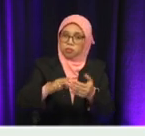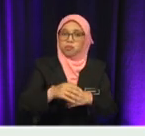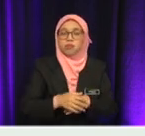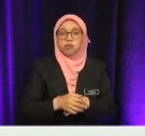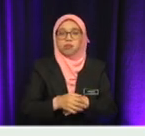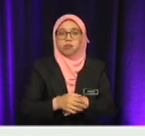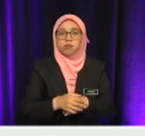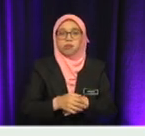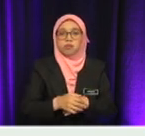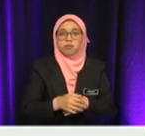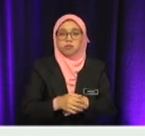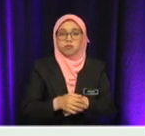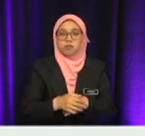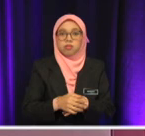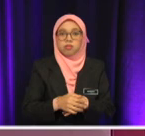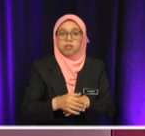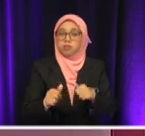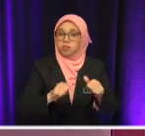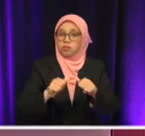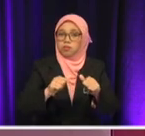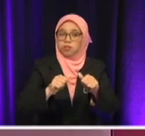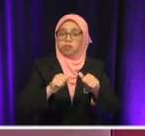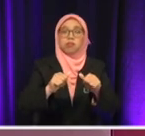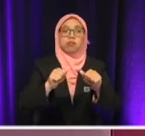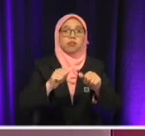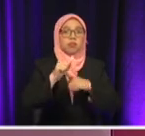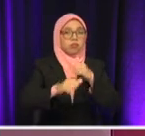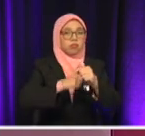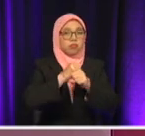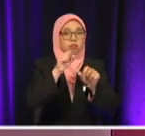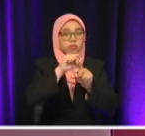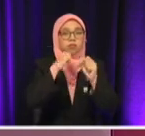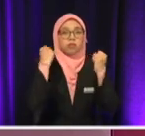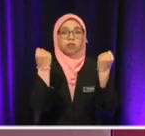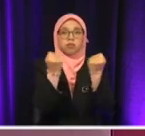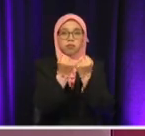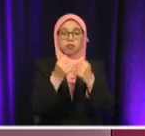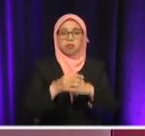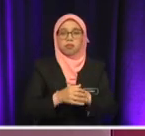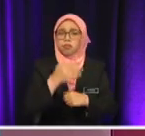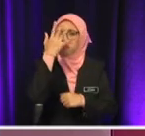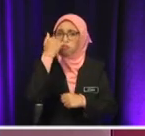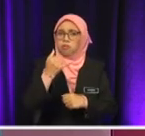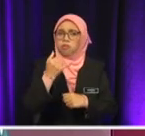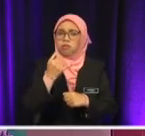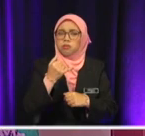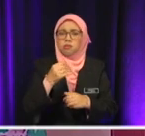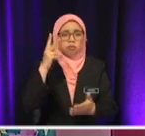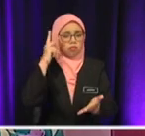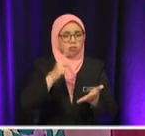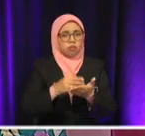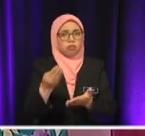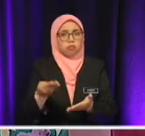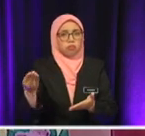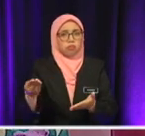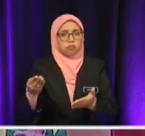alam semesta. Okey, kenapa mengenal bahan yang tenggelam dan timbul ini salah? Sebab ini bukan aktiviti